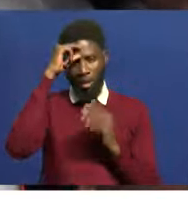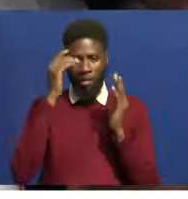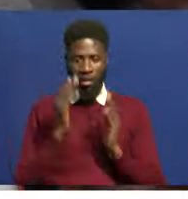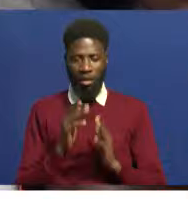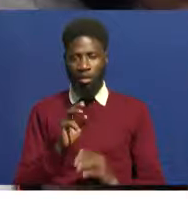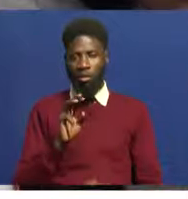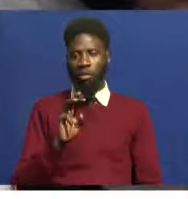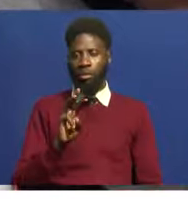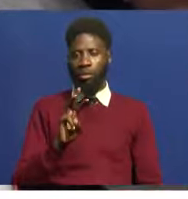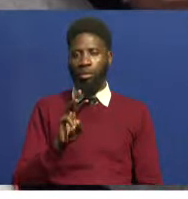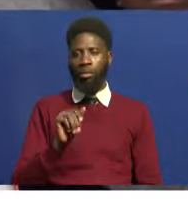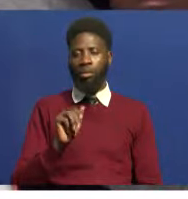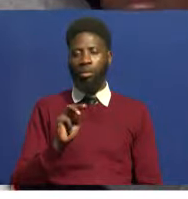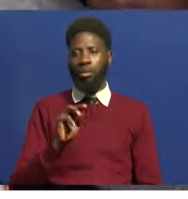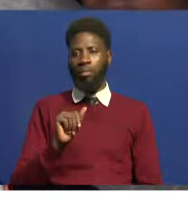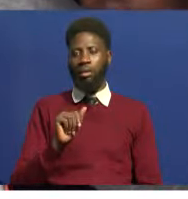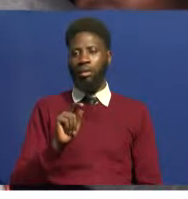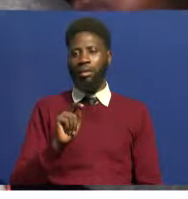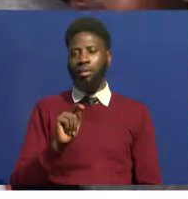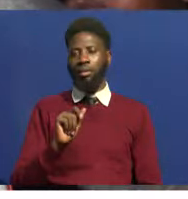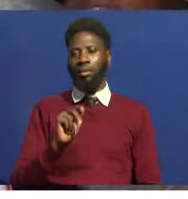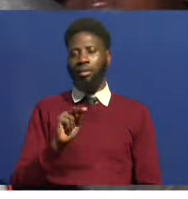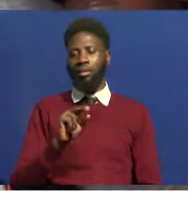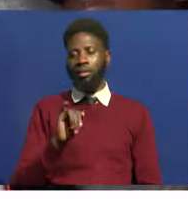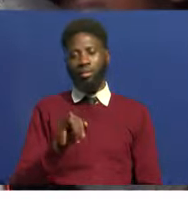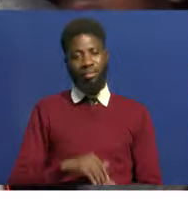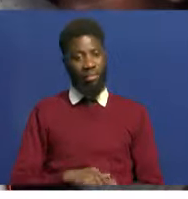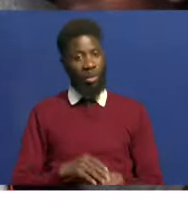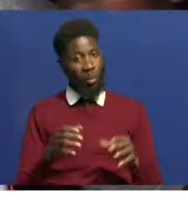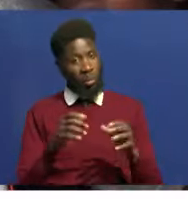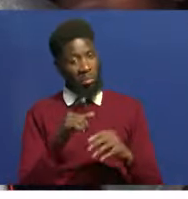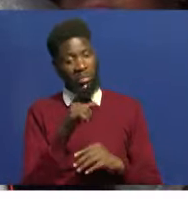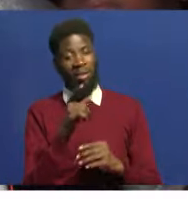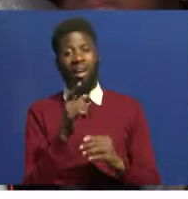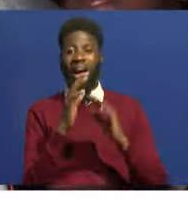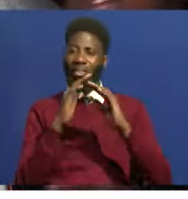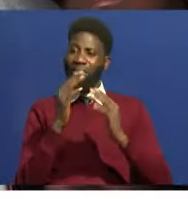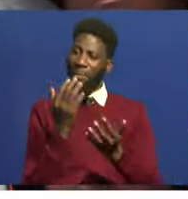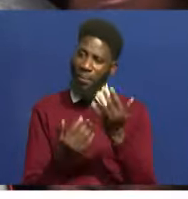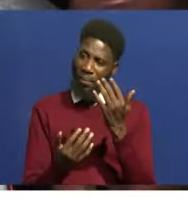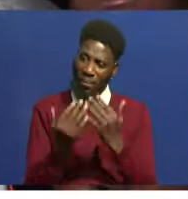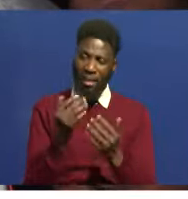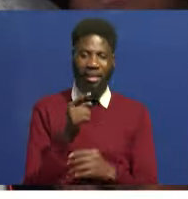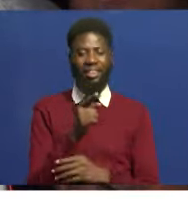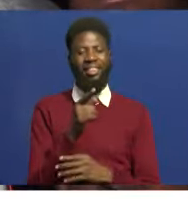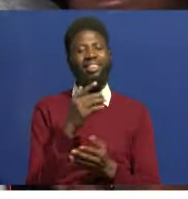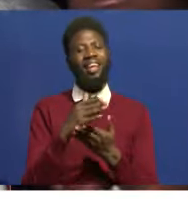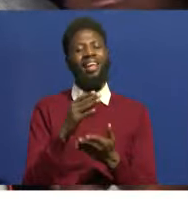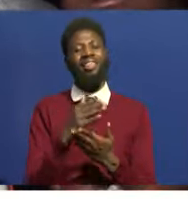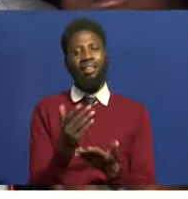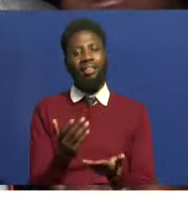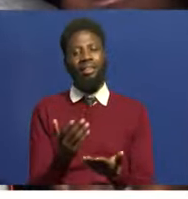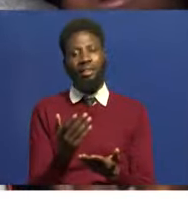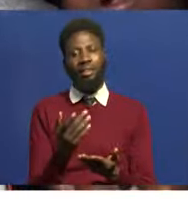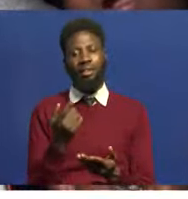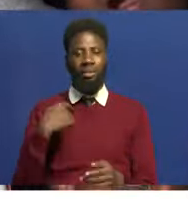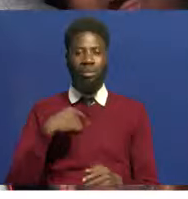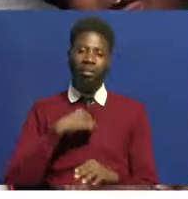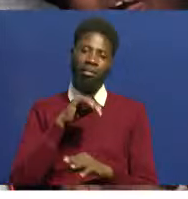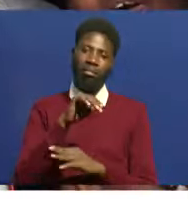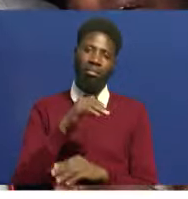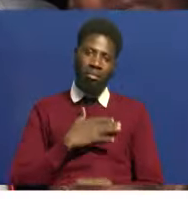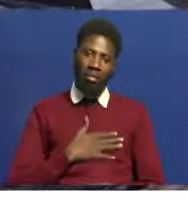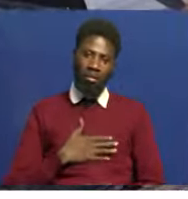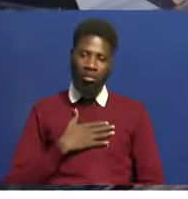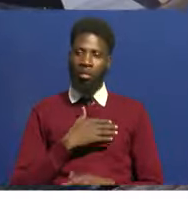wamekua wakikaa kwa Na imechomeka zimechomeka nyumba zote So tunaomba usaidizi wa haraka sana